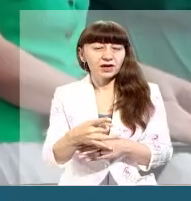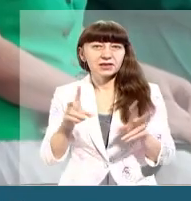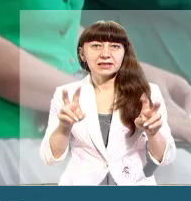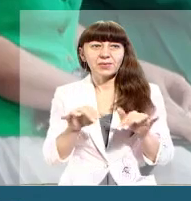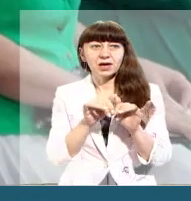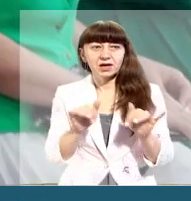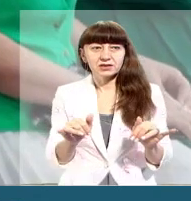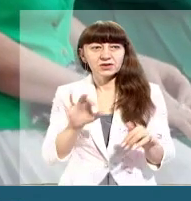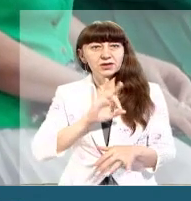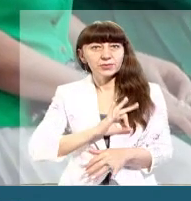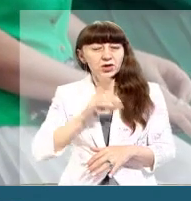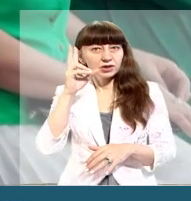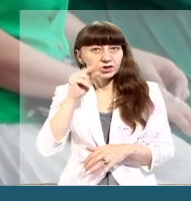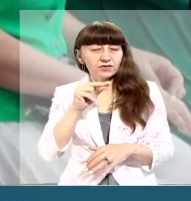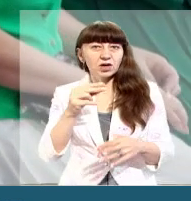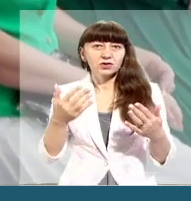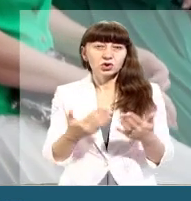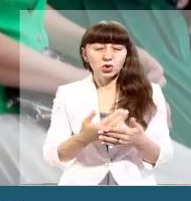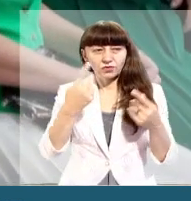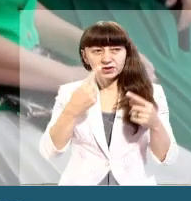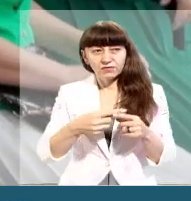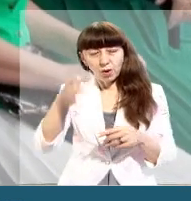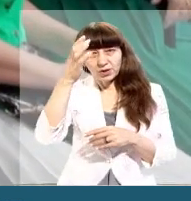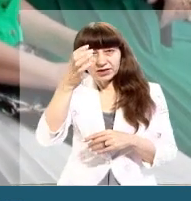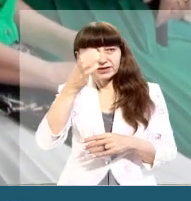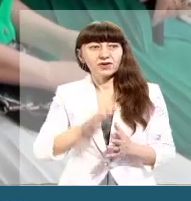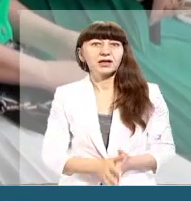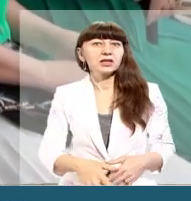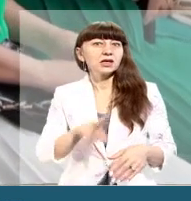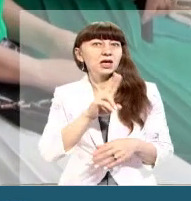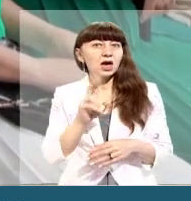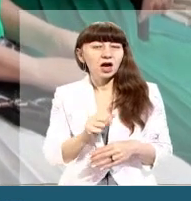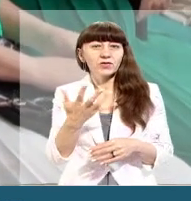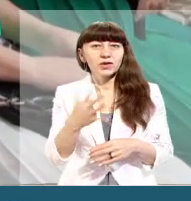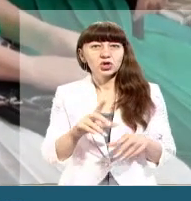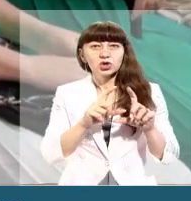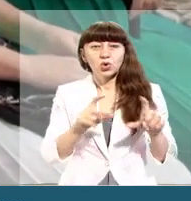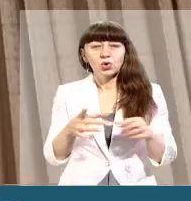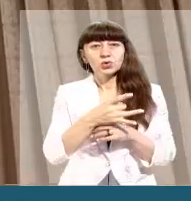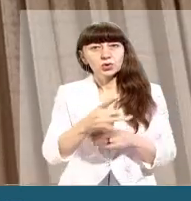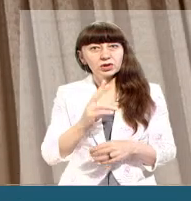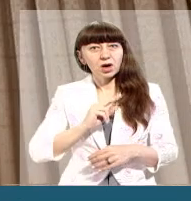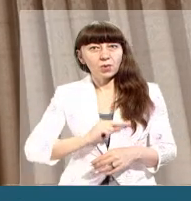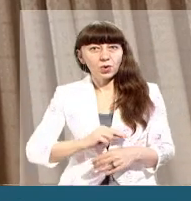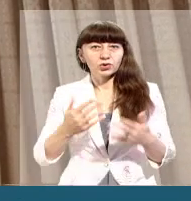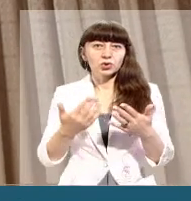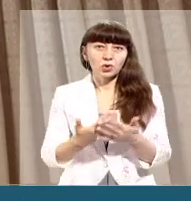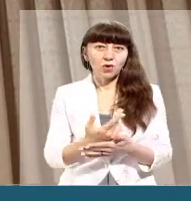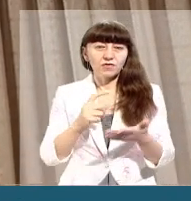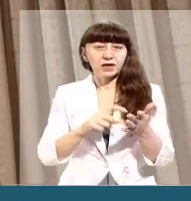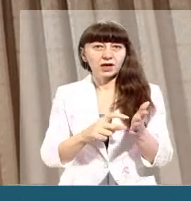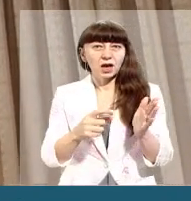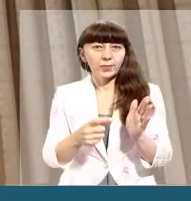тема развития применения цифровых инноваций в образовательном процессе. Так, к примеру, в 5 школах района функционируют современные